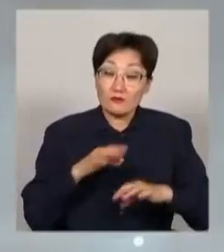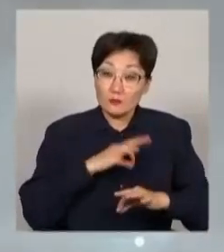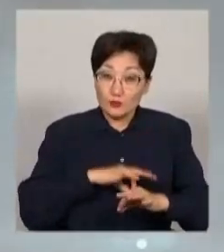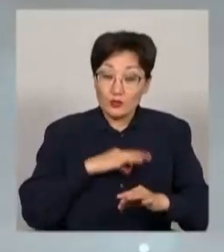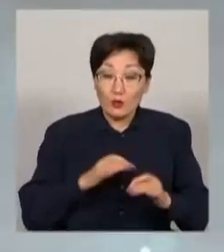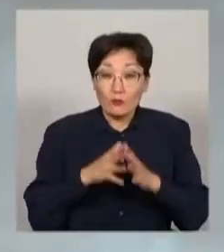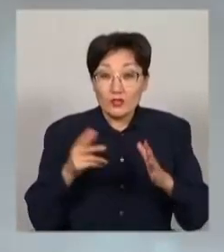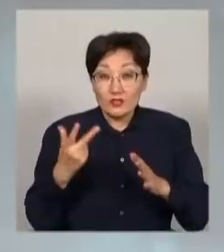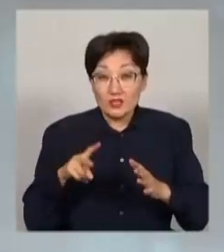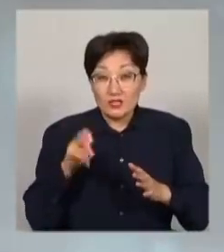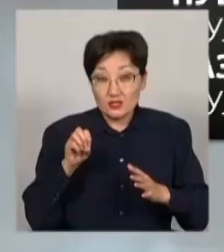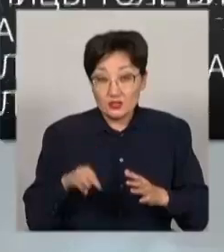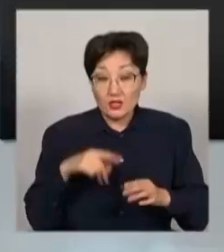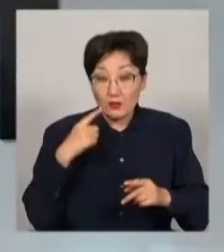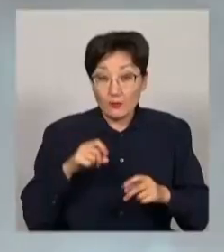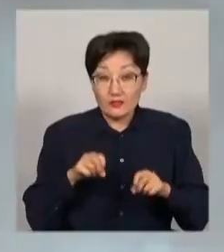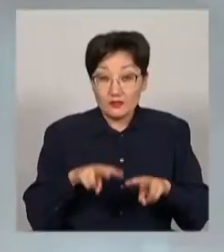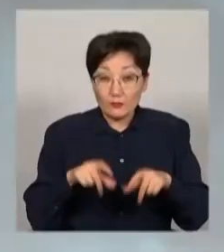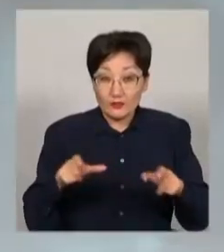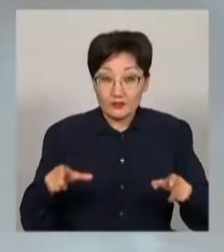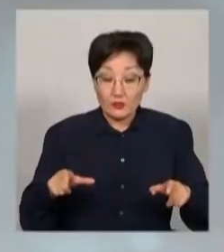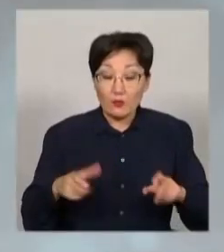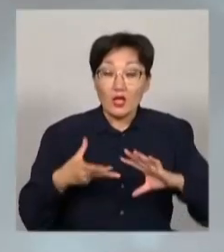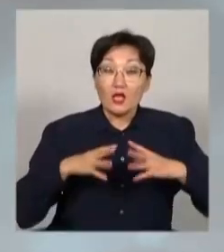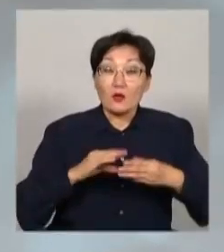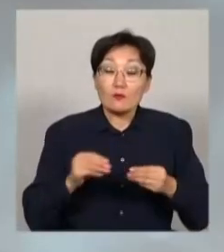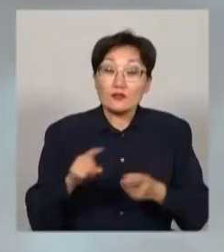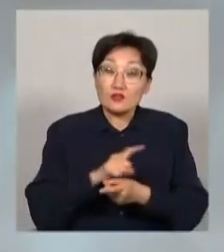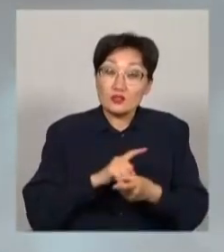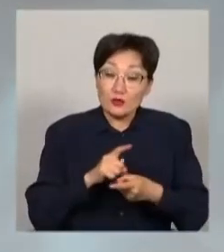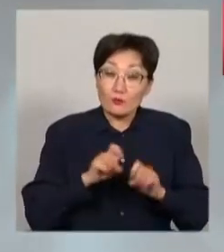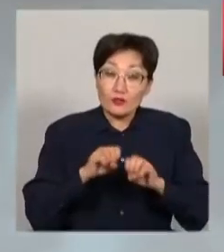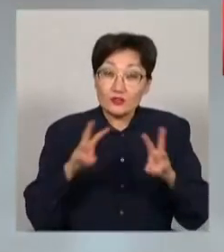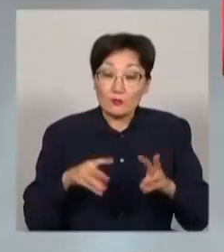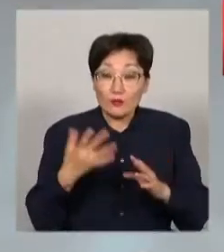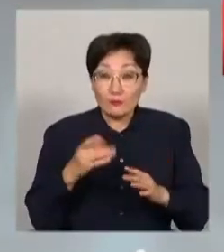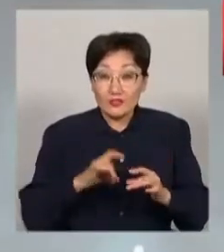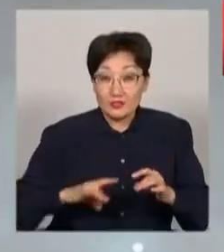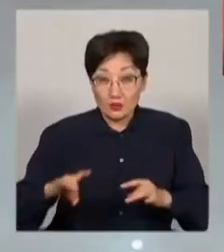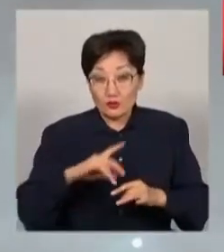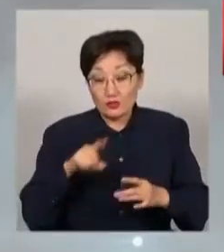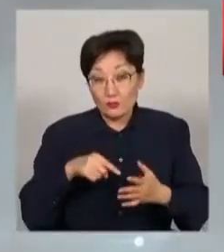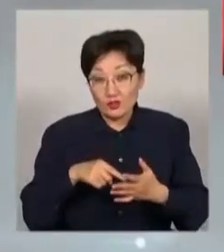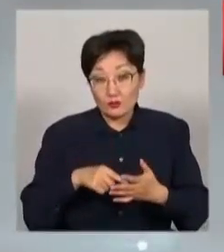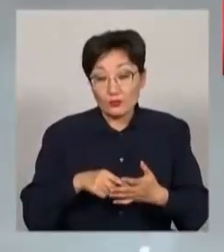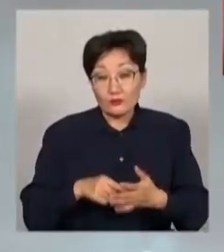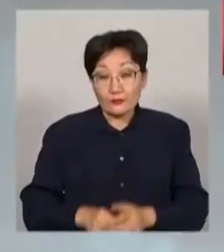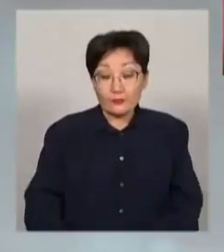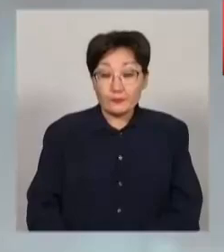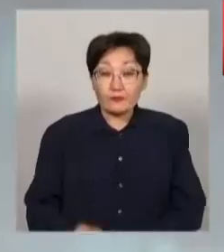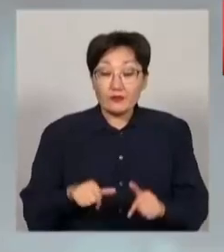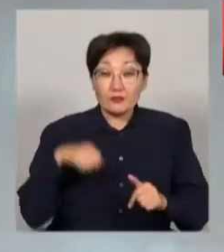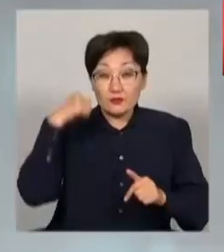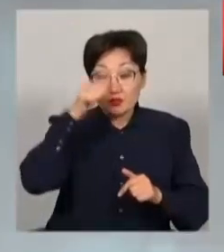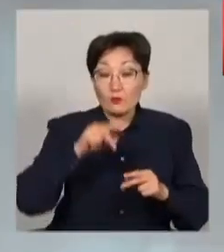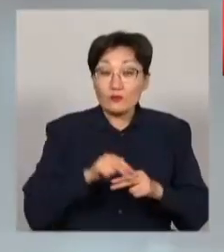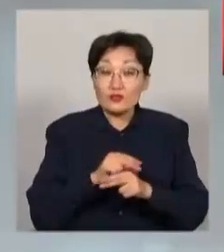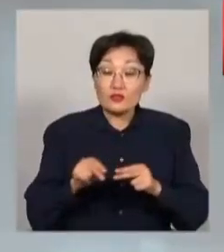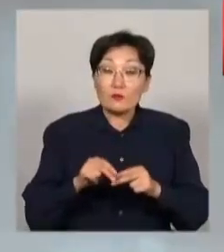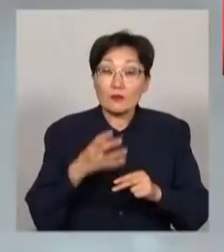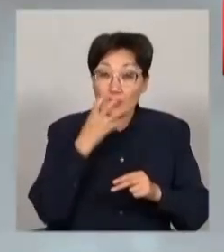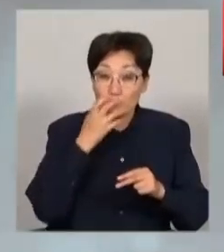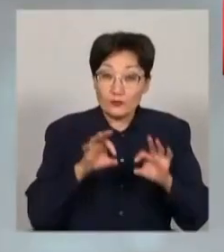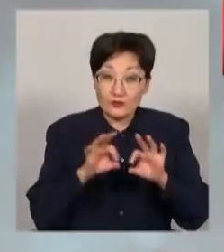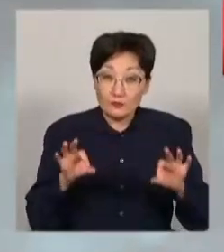более 30 лет говорят коммунальщики в целом модернизация охвачены 5 районов мегаполиса в этом году реконструкция тепловых